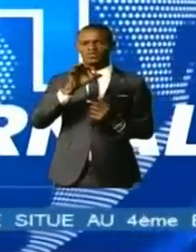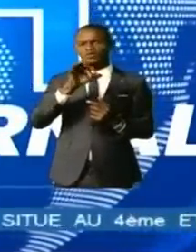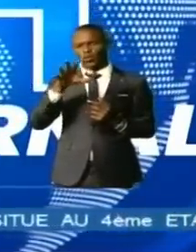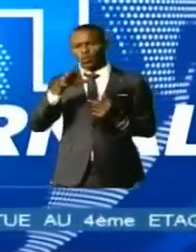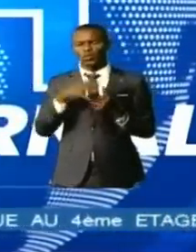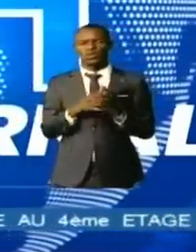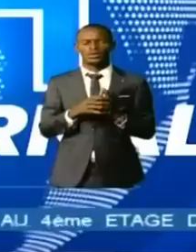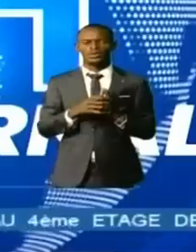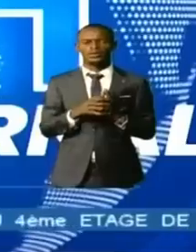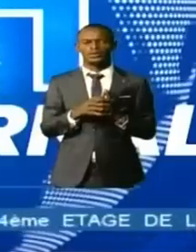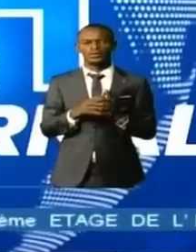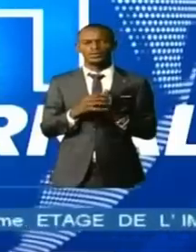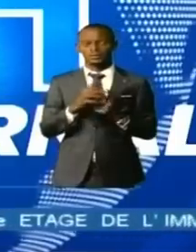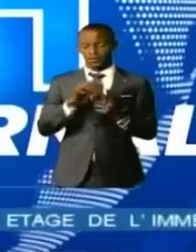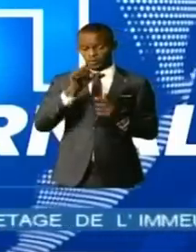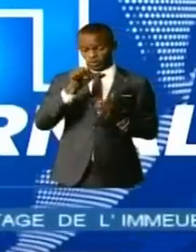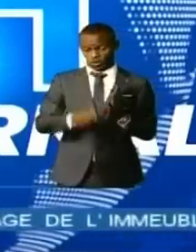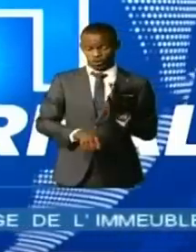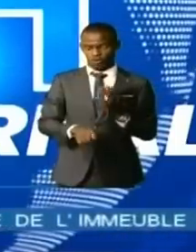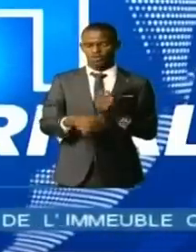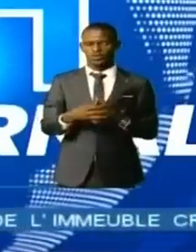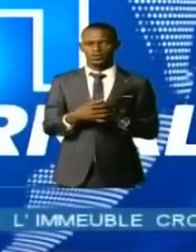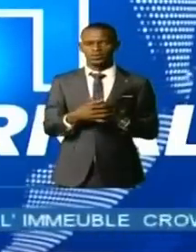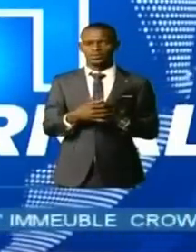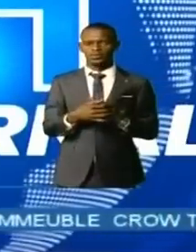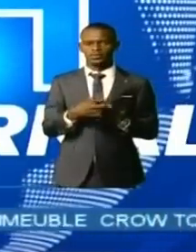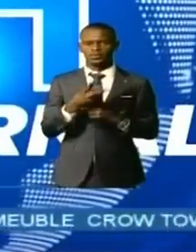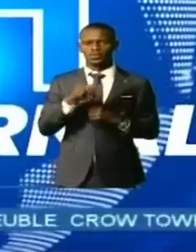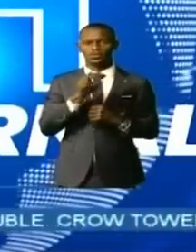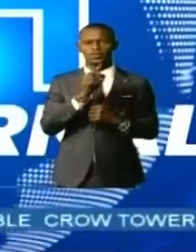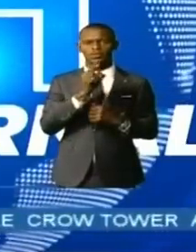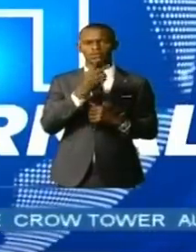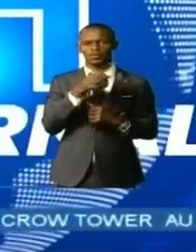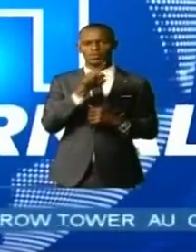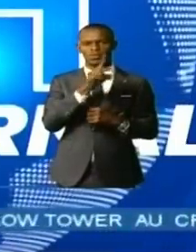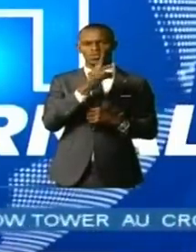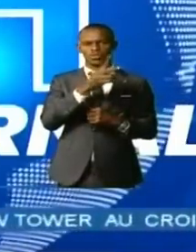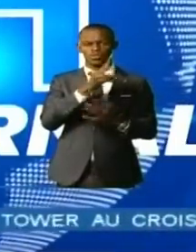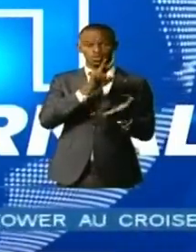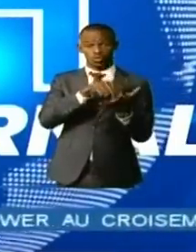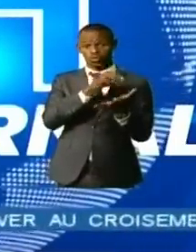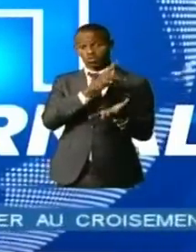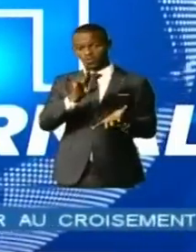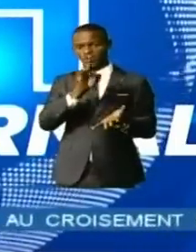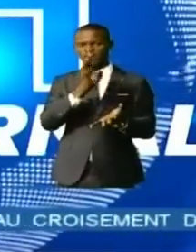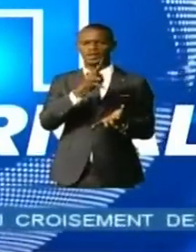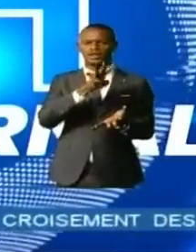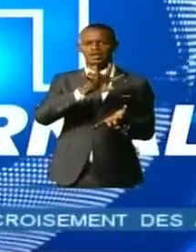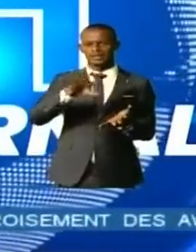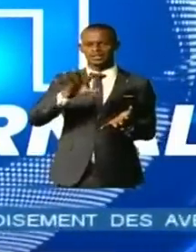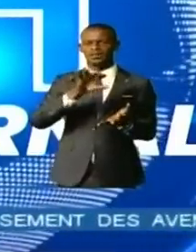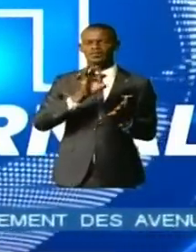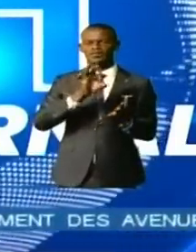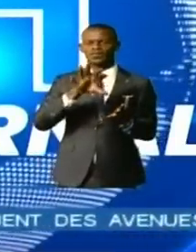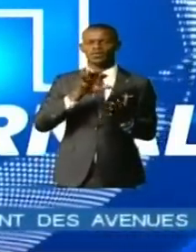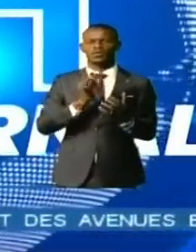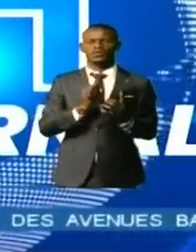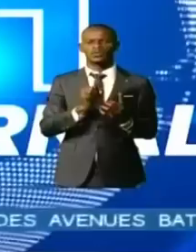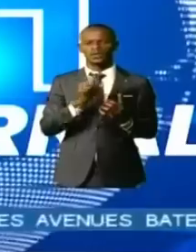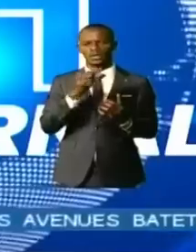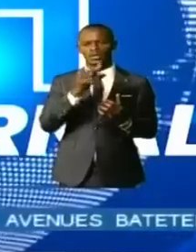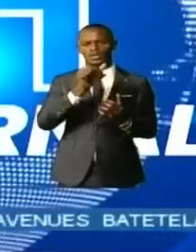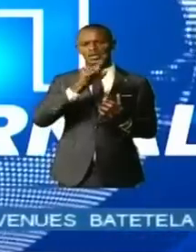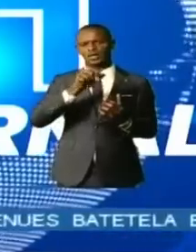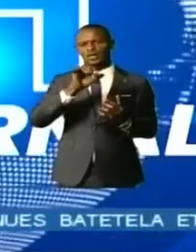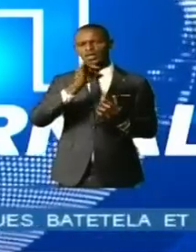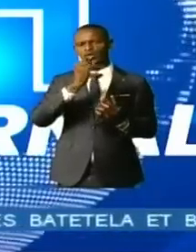congolais, zone sud 2845 francs congolais, gazole 2840 francs congolais